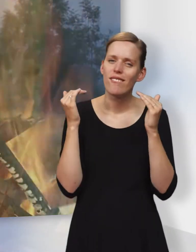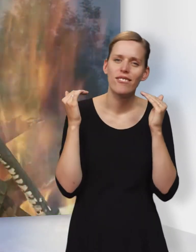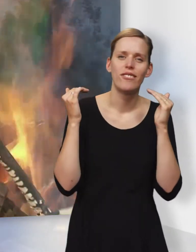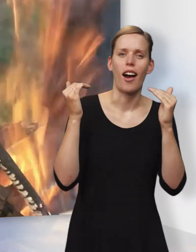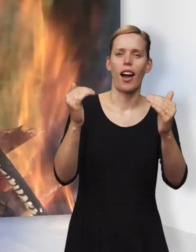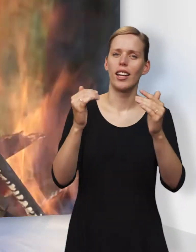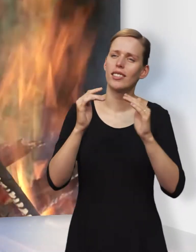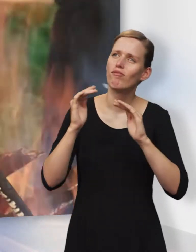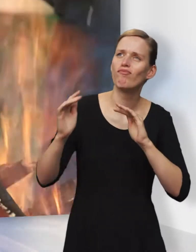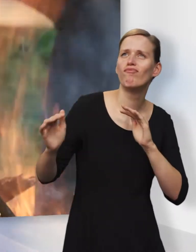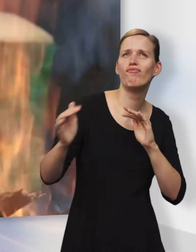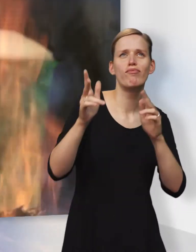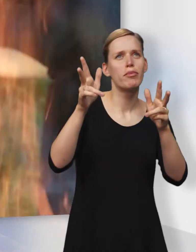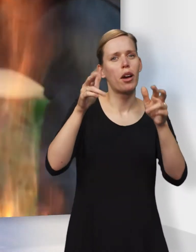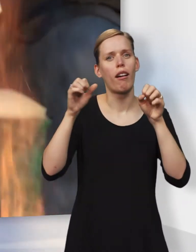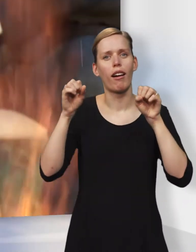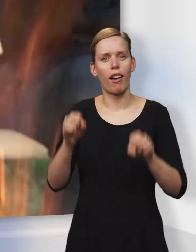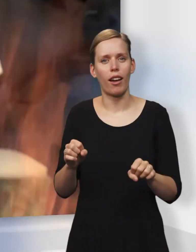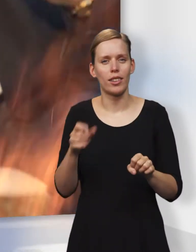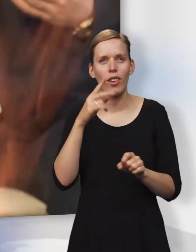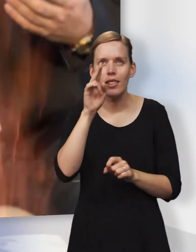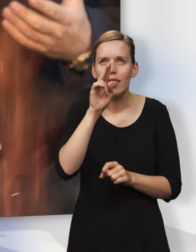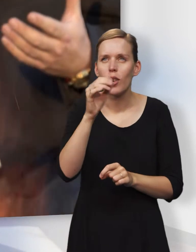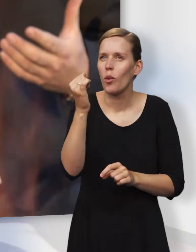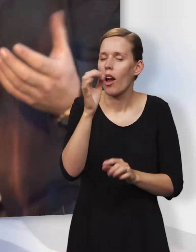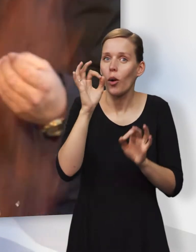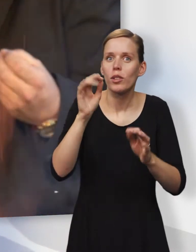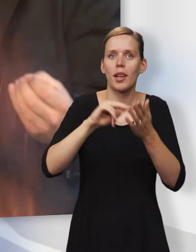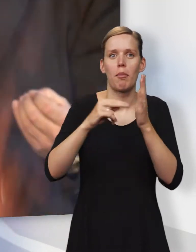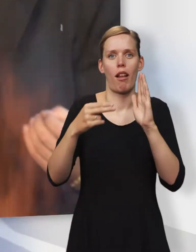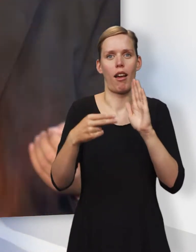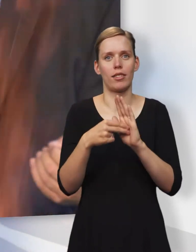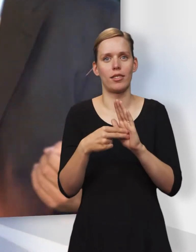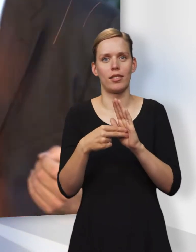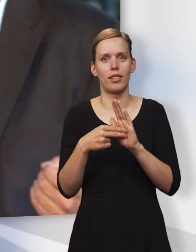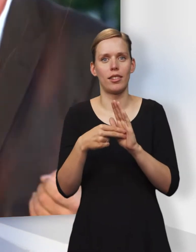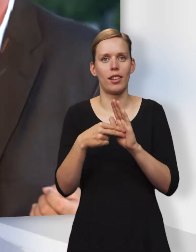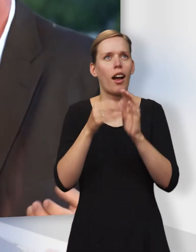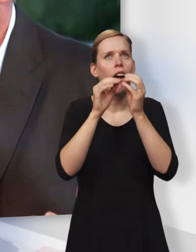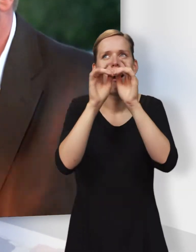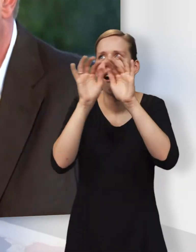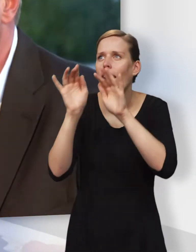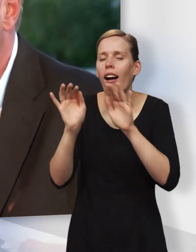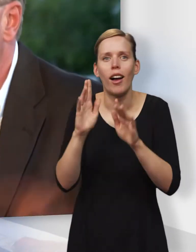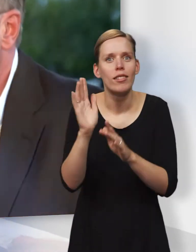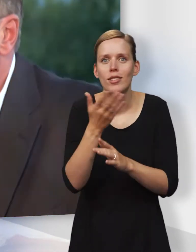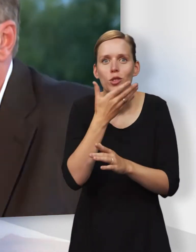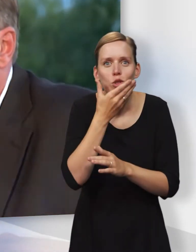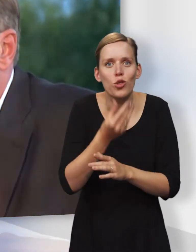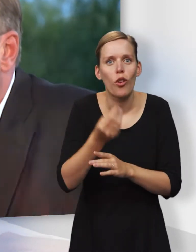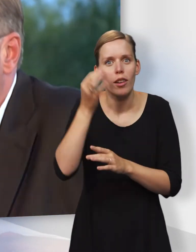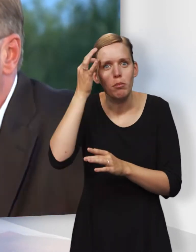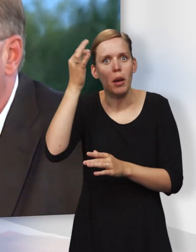wahrnimmt, dieses gut geplante, diese schön ausgedachten Konstellationen. Ich bin zwar kein